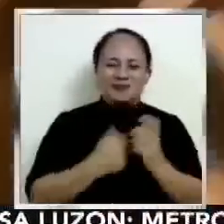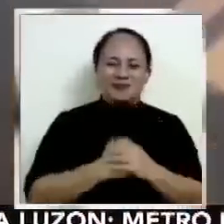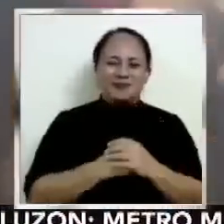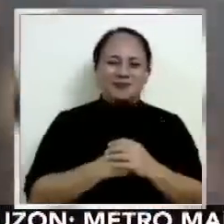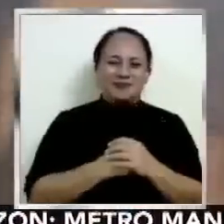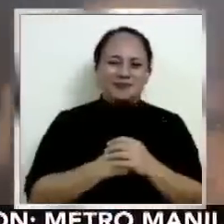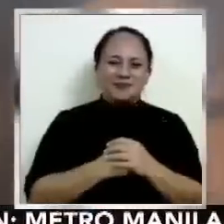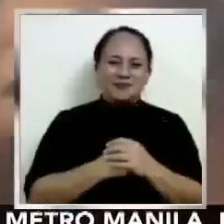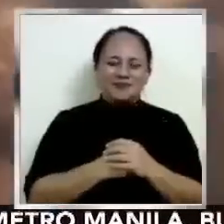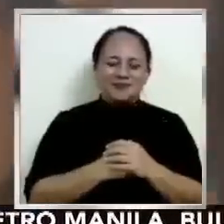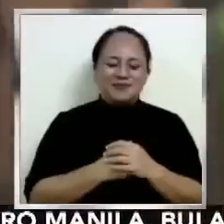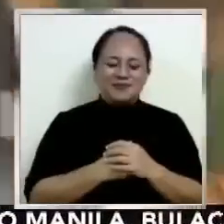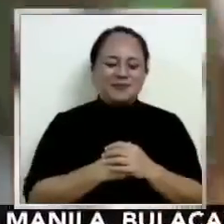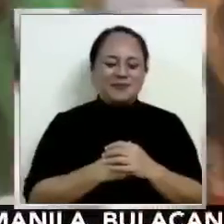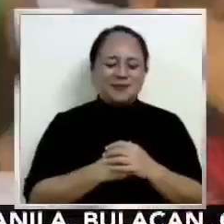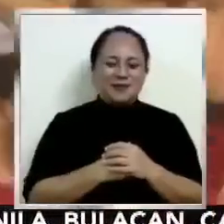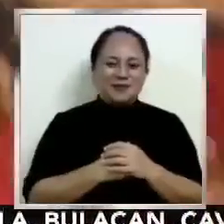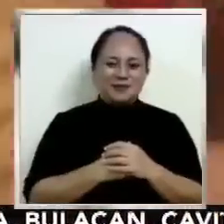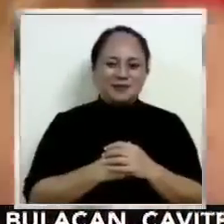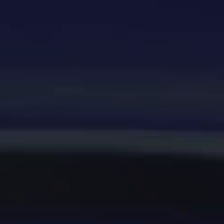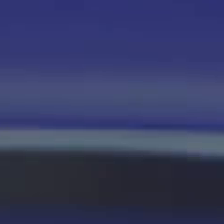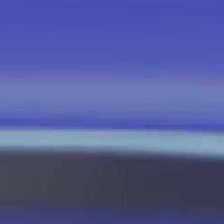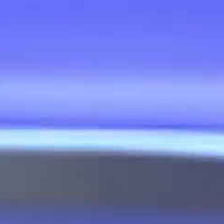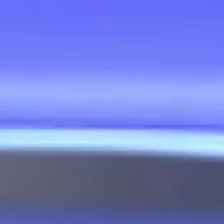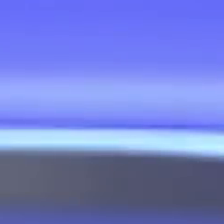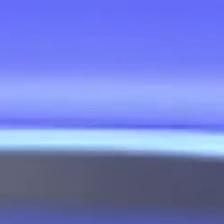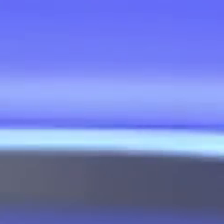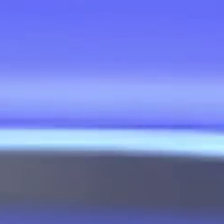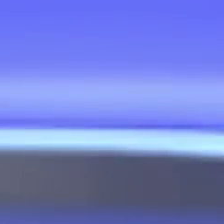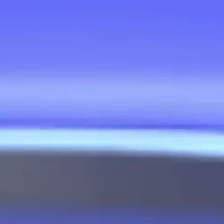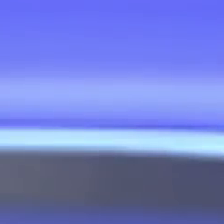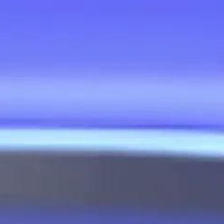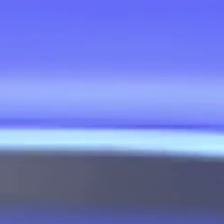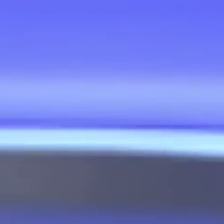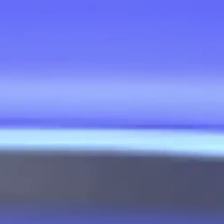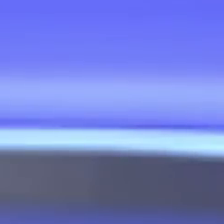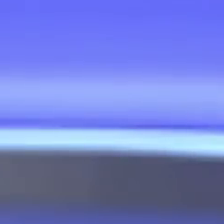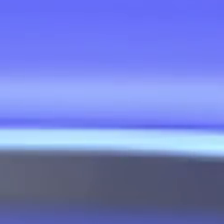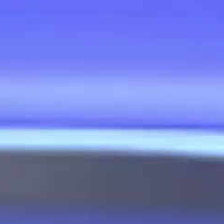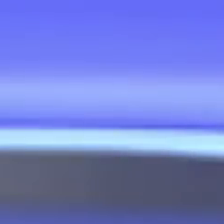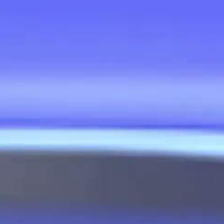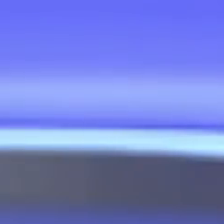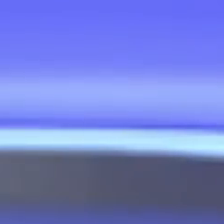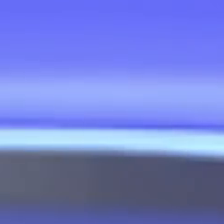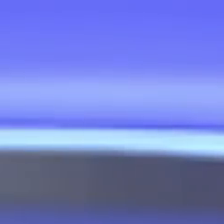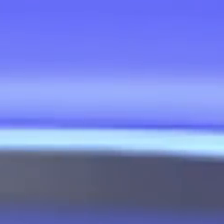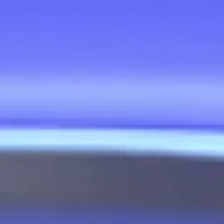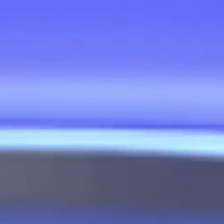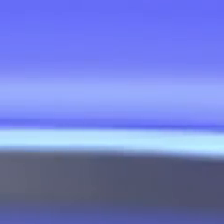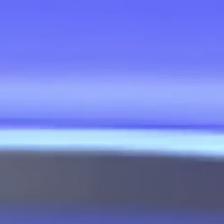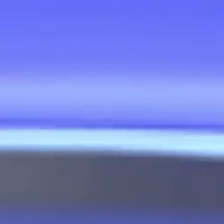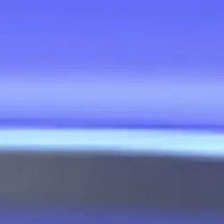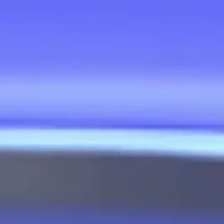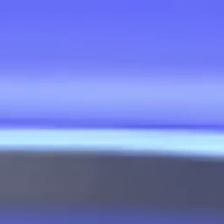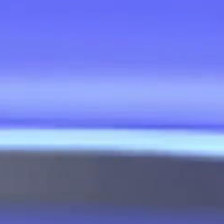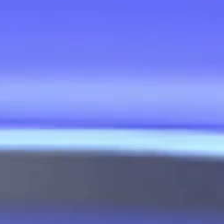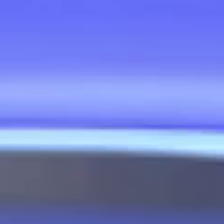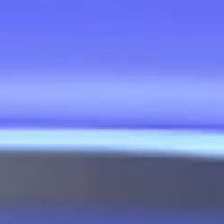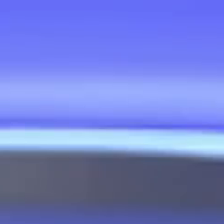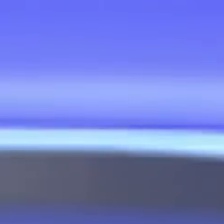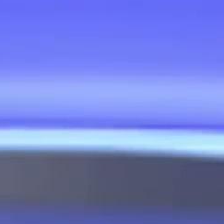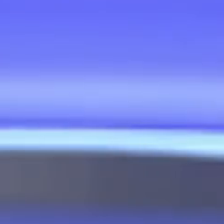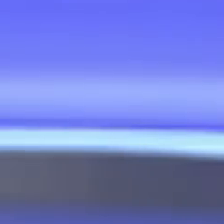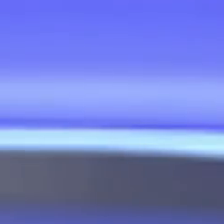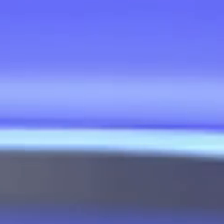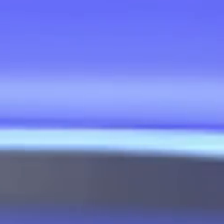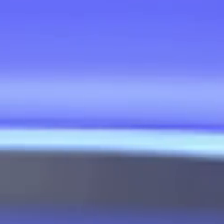Chino Trinidad ako tuto, 24 Oras. Good news mga kapuso! Maari niyong mapanood ang 24 Oras at iba